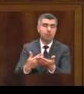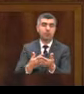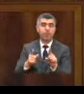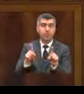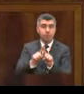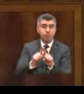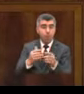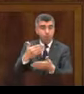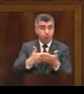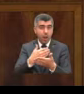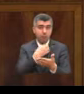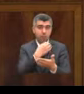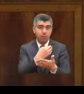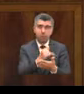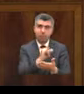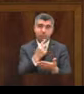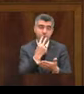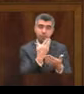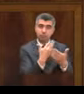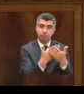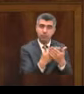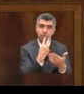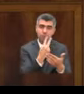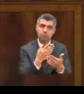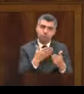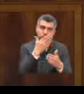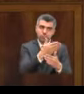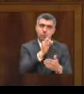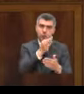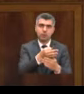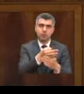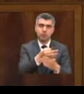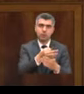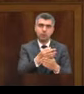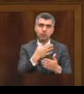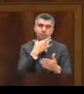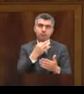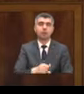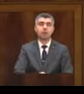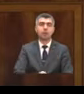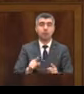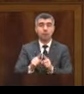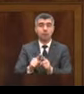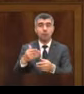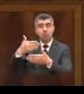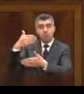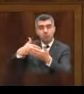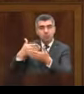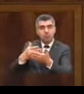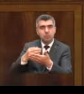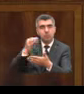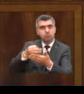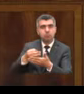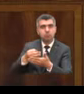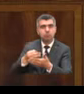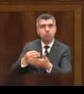في الأوراق، ولكن كنتكلموا على فضاءات موجودة في الواقع، اللي بغى يزورها يمكن يزورها. وهذه الفضاءات كنعتبرها بنيات للقرب،